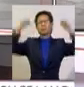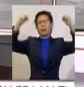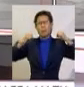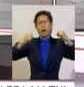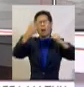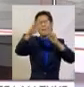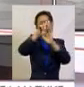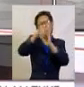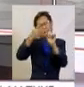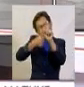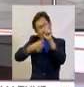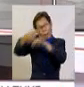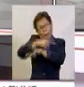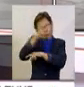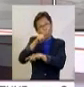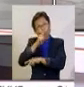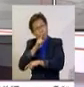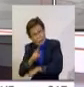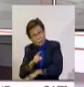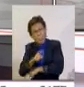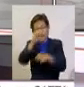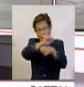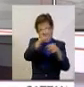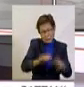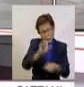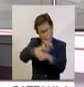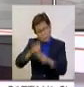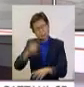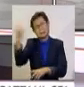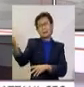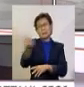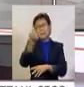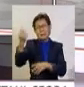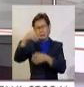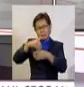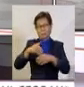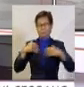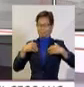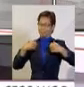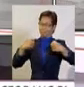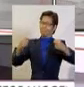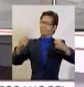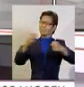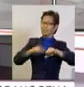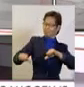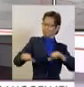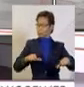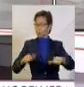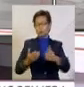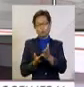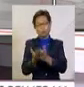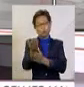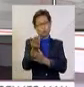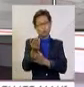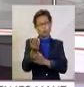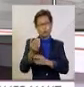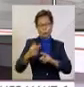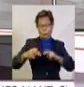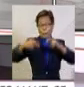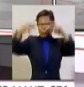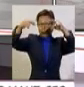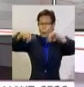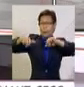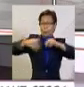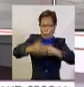15 minit. Ia bagi memastikan para pekerja sentiasa berada dalam keadaan sihat dan cerdas sekaligus meningkatkan